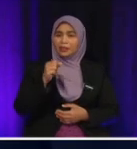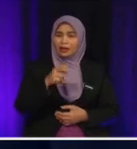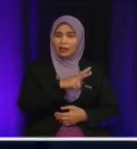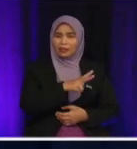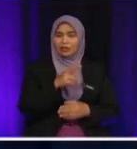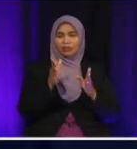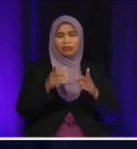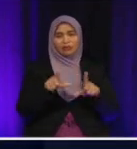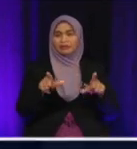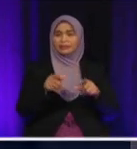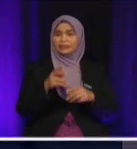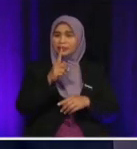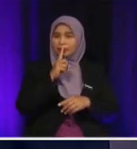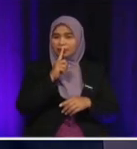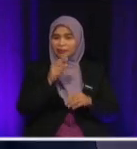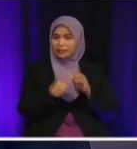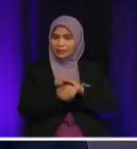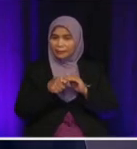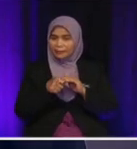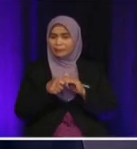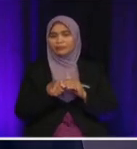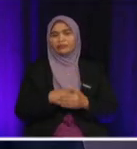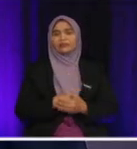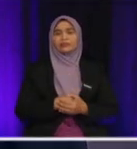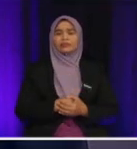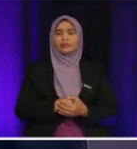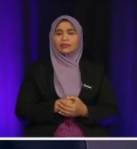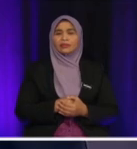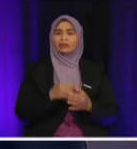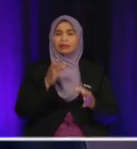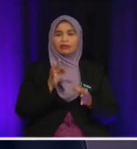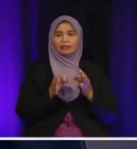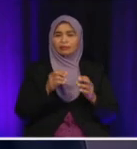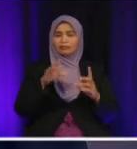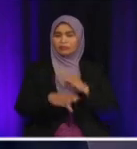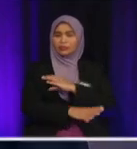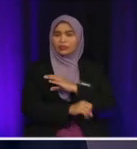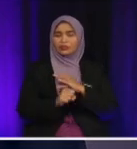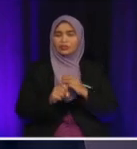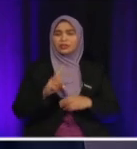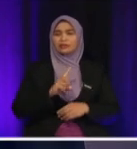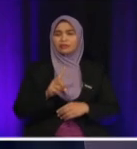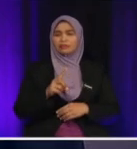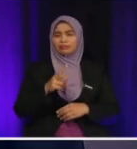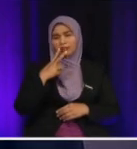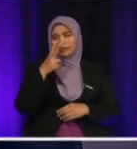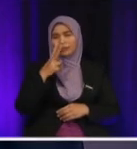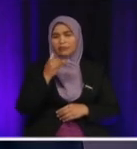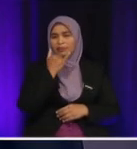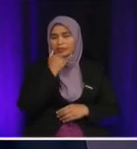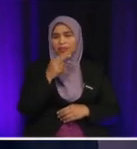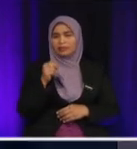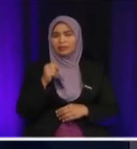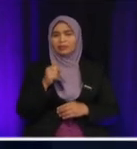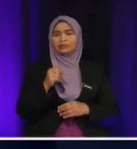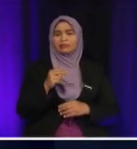secara sembunyi tanpa kerelaan dengan tujuan memilikinya. Kalau curi ni Aiman ya, Islam pandang tinggi juga, sampaikan hudud